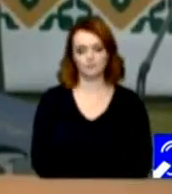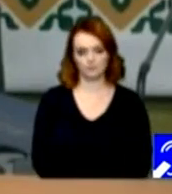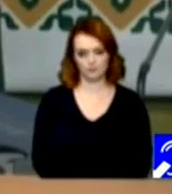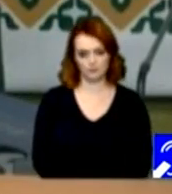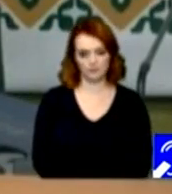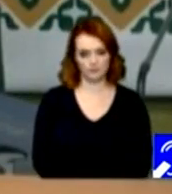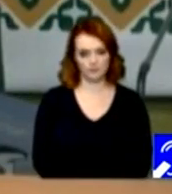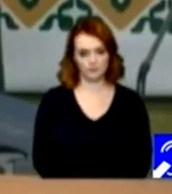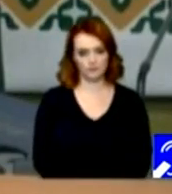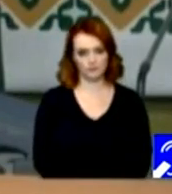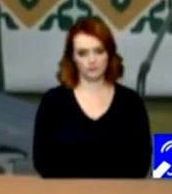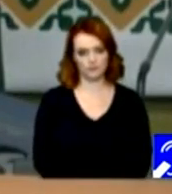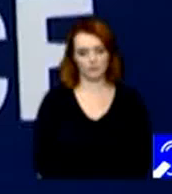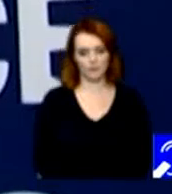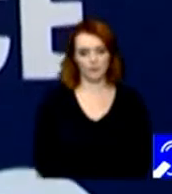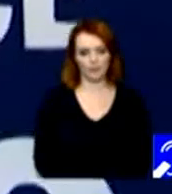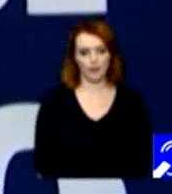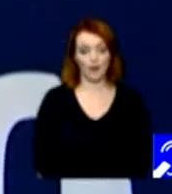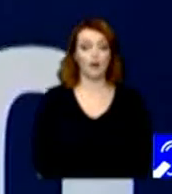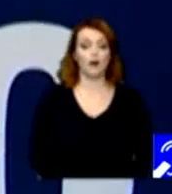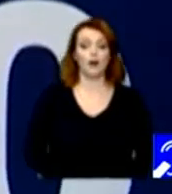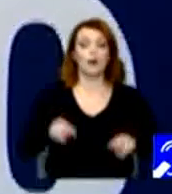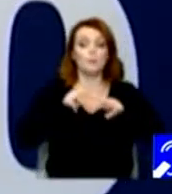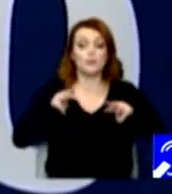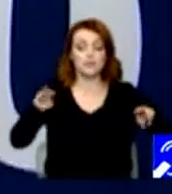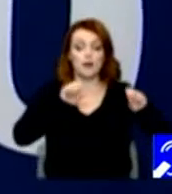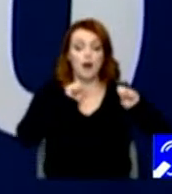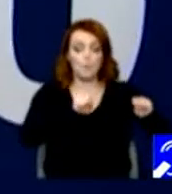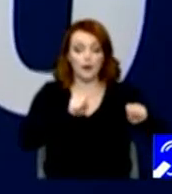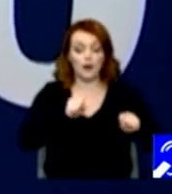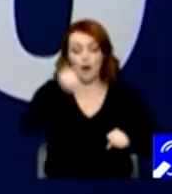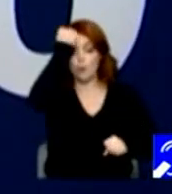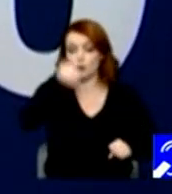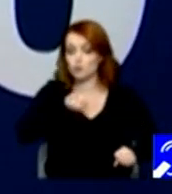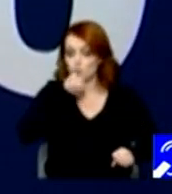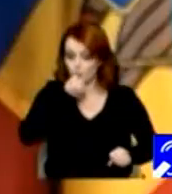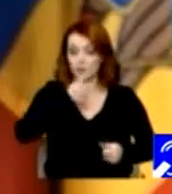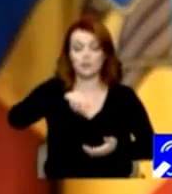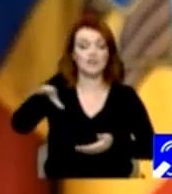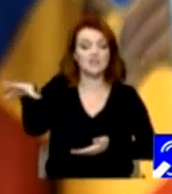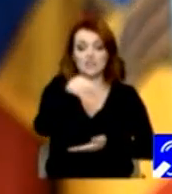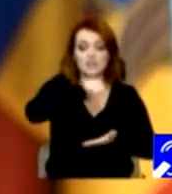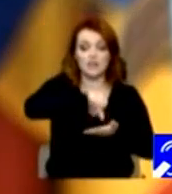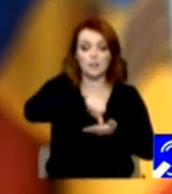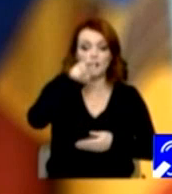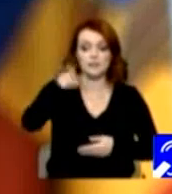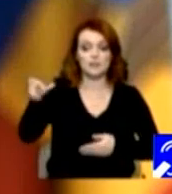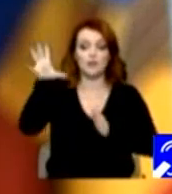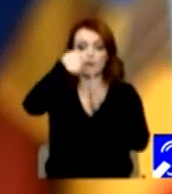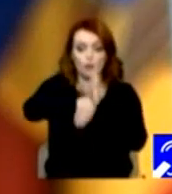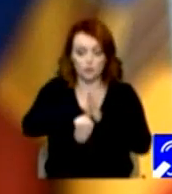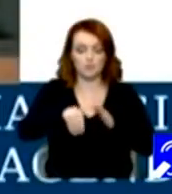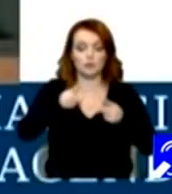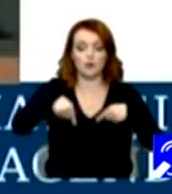acolo sau aici pe la rândul său Ministrul Apărării a mulțumit reprezentanților NATO pentru sprijinul acordat Republicii